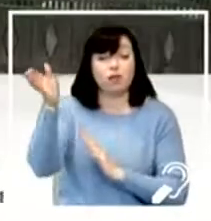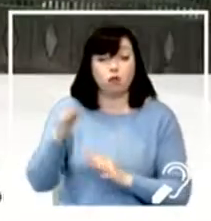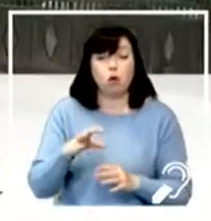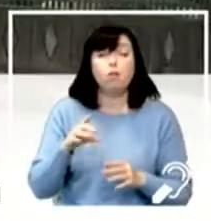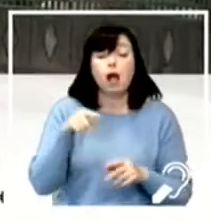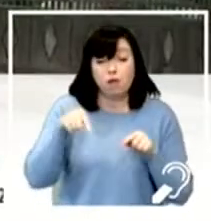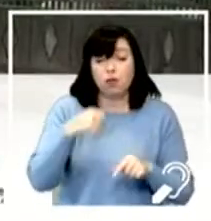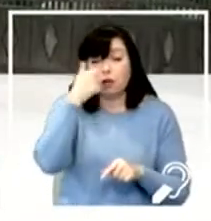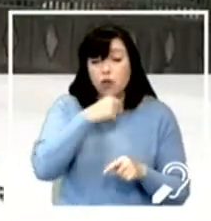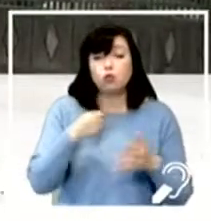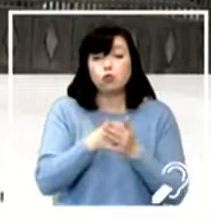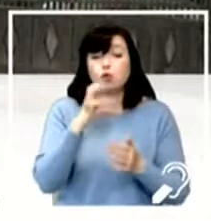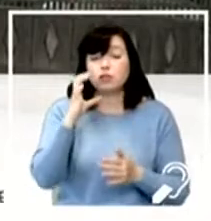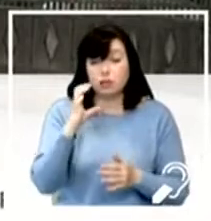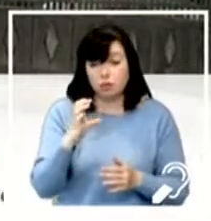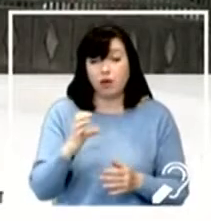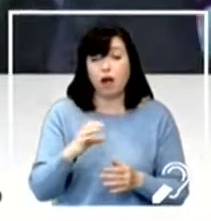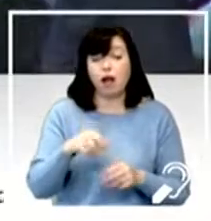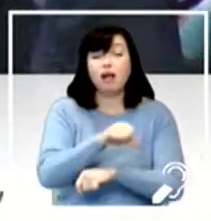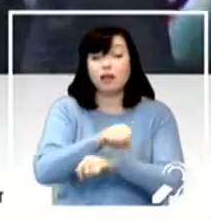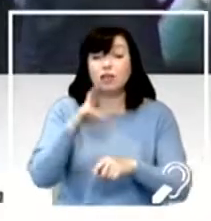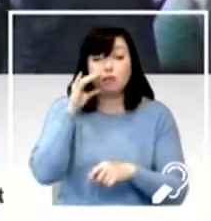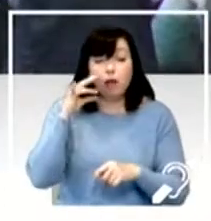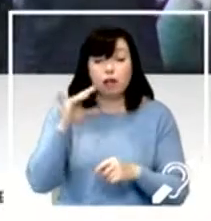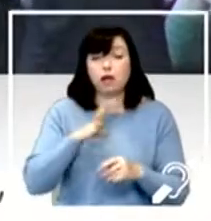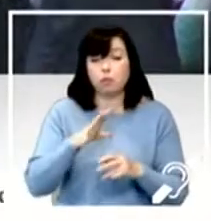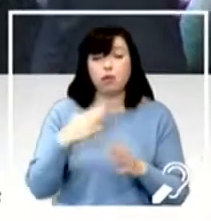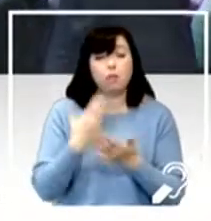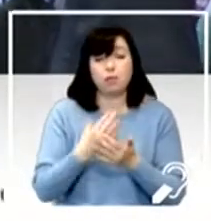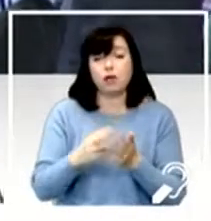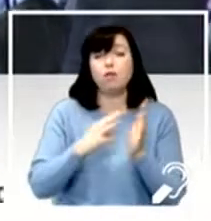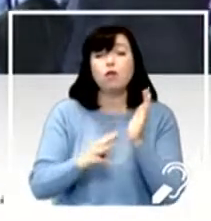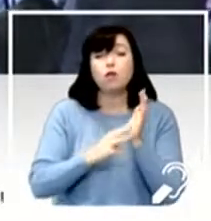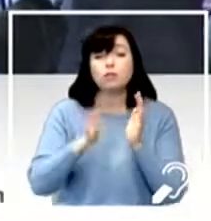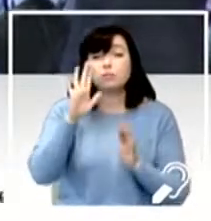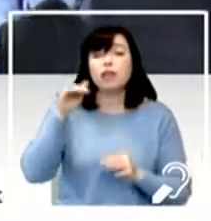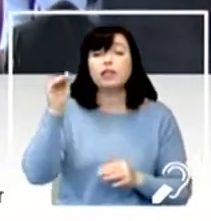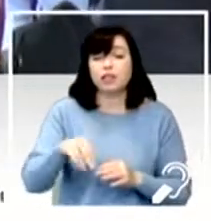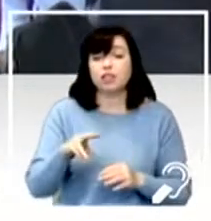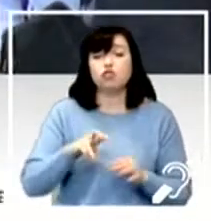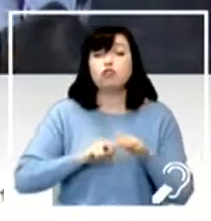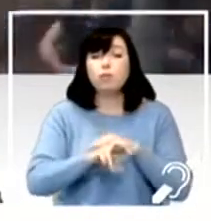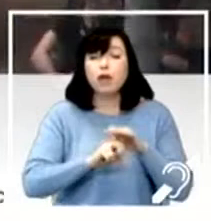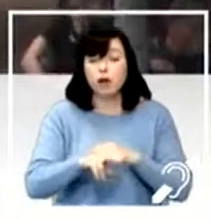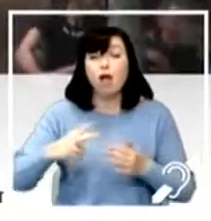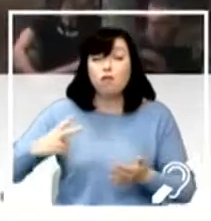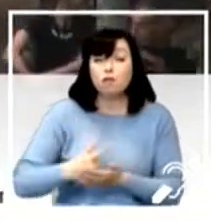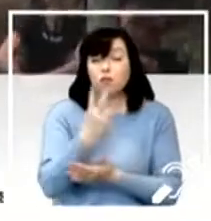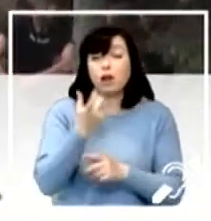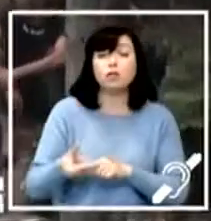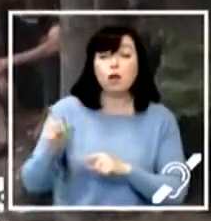oficiale, anul acesta până luna septembrie la granițele Bulgariei au ajuns peste 85.000 de migranți, dublu comparativ cu tot